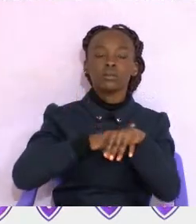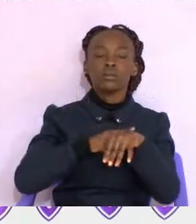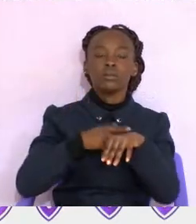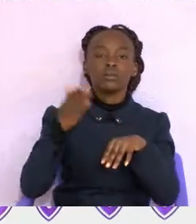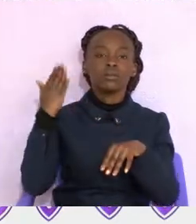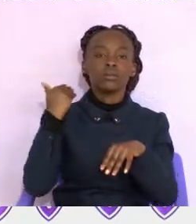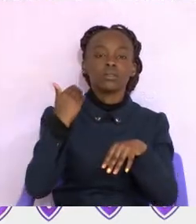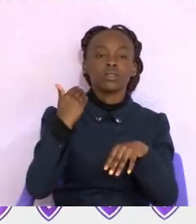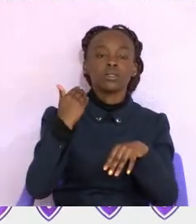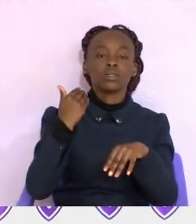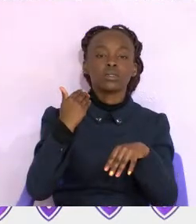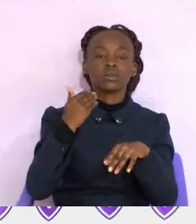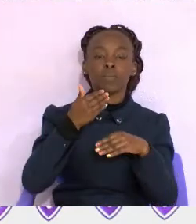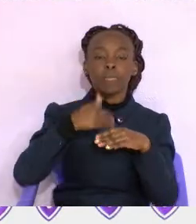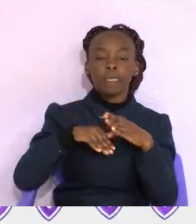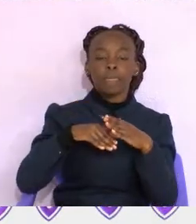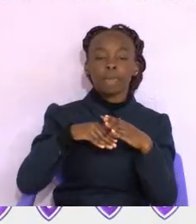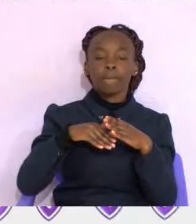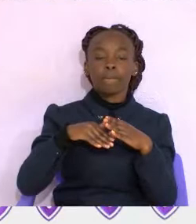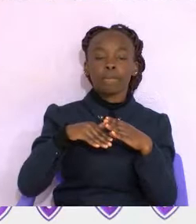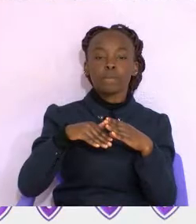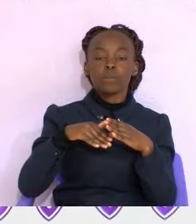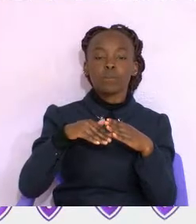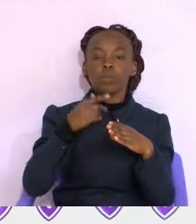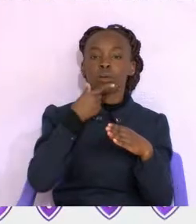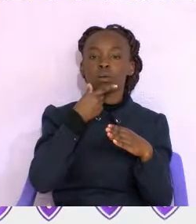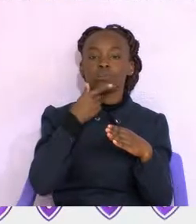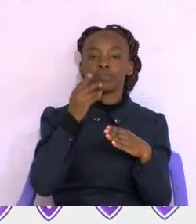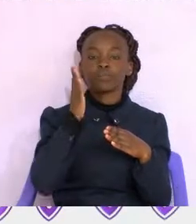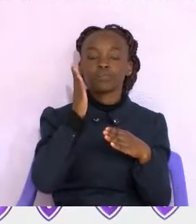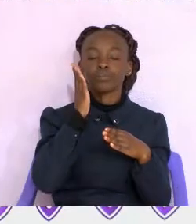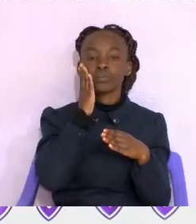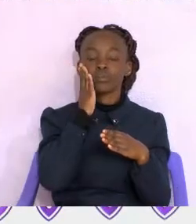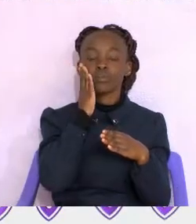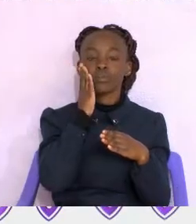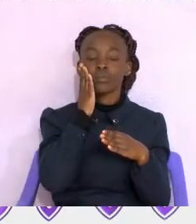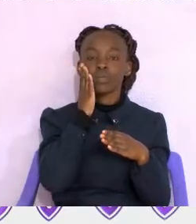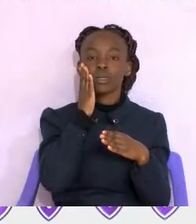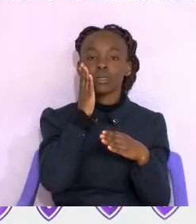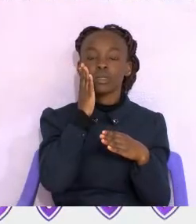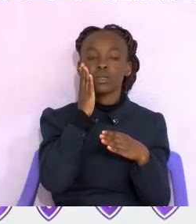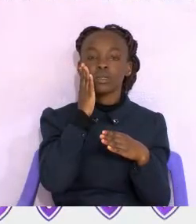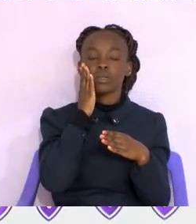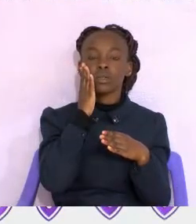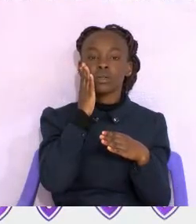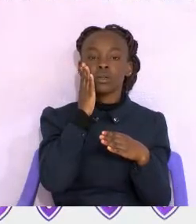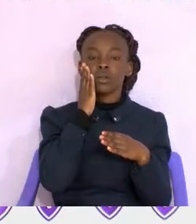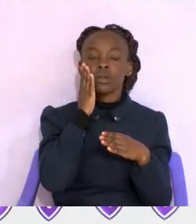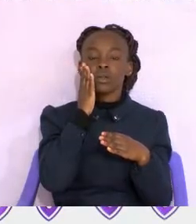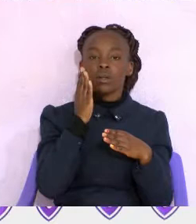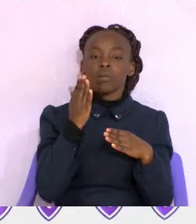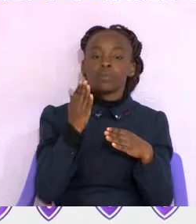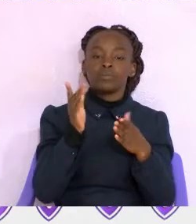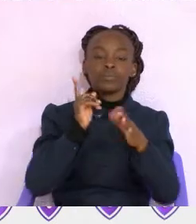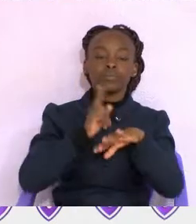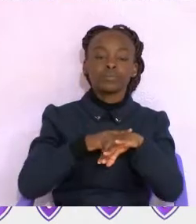kwa ule mama mshunami, wapendwa, maandiko inatuangazia kwamba na kutuambia ilifika wakati yule mtoto alikufa. Lakini nashukuru